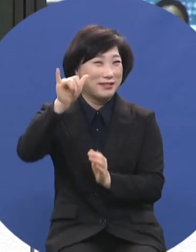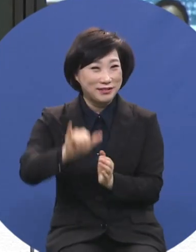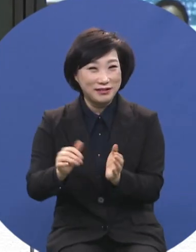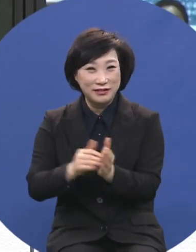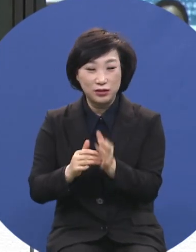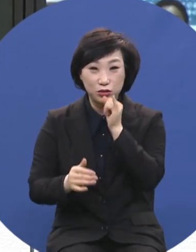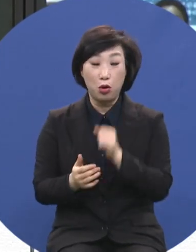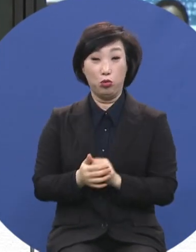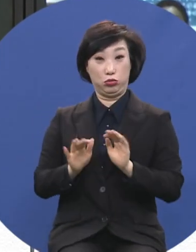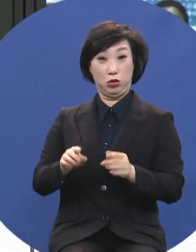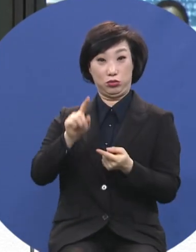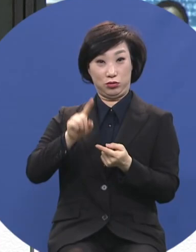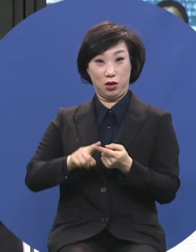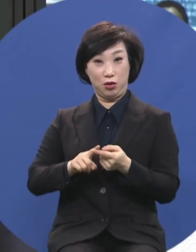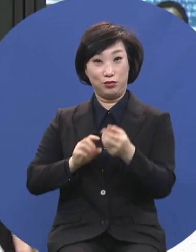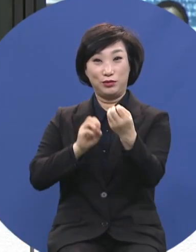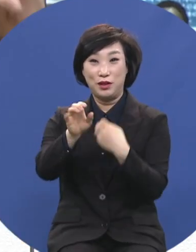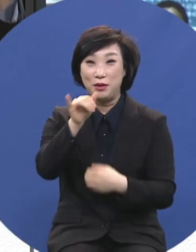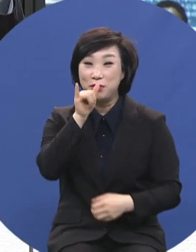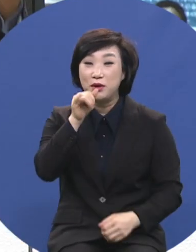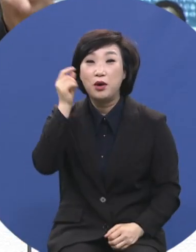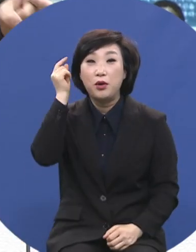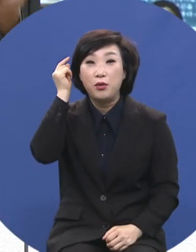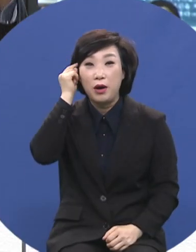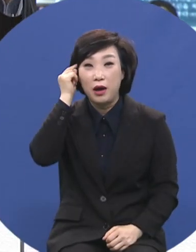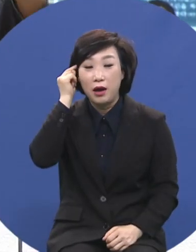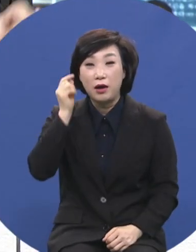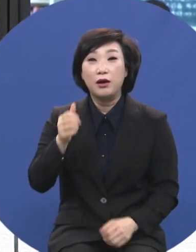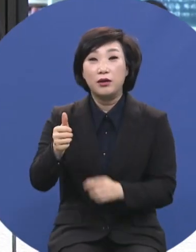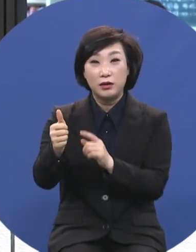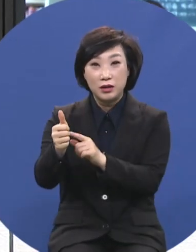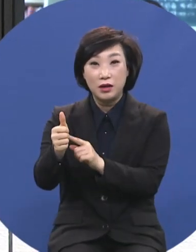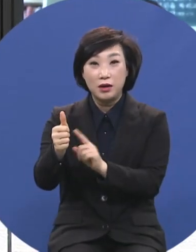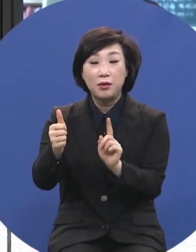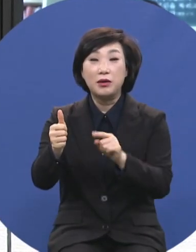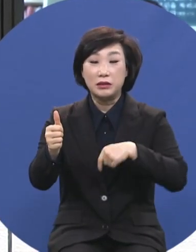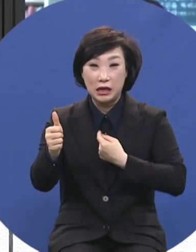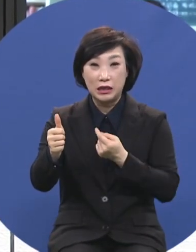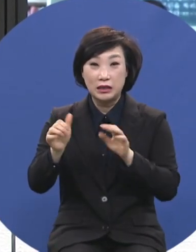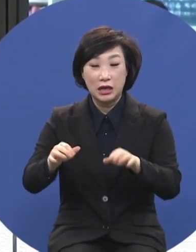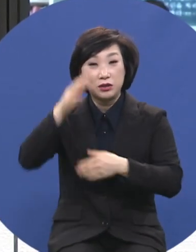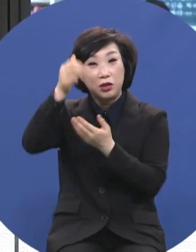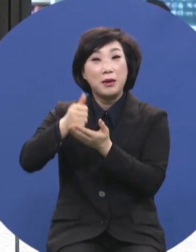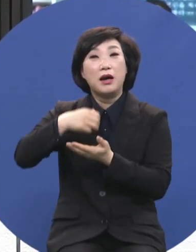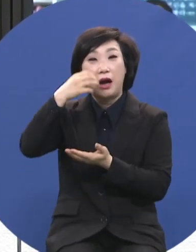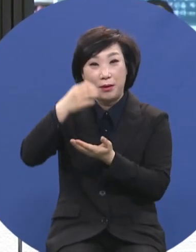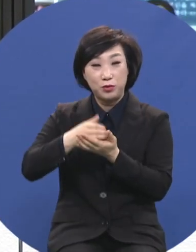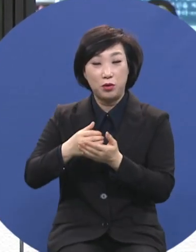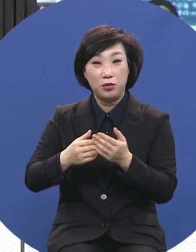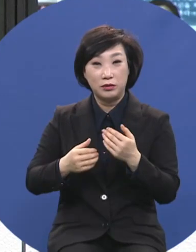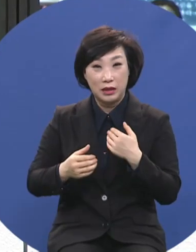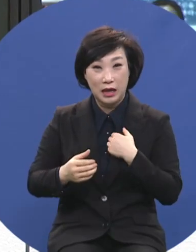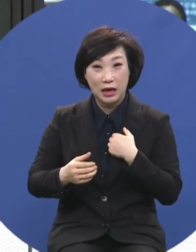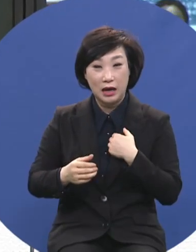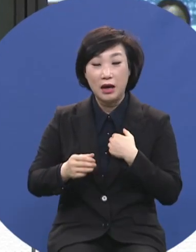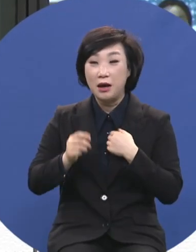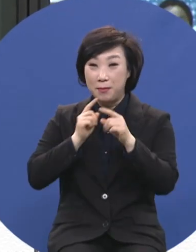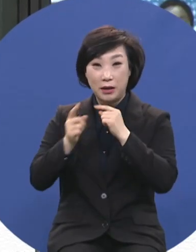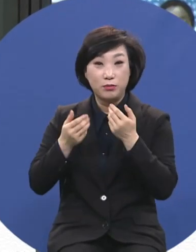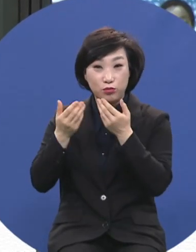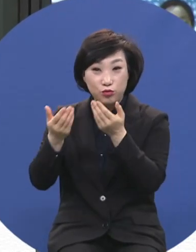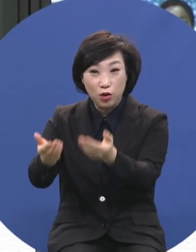근데 그게 됐어요. 왜? 당사자 본인이 성령의 감동을 따라 하는